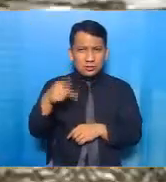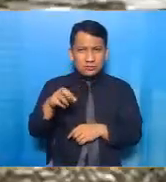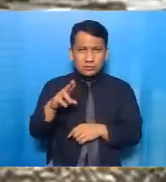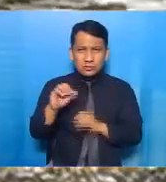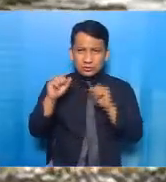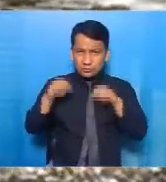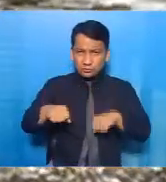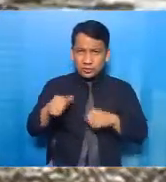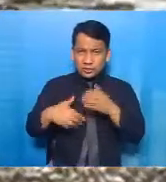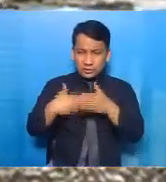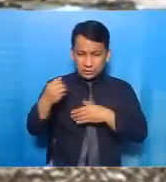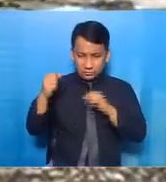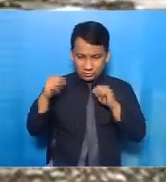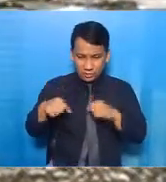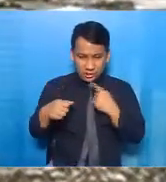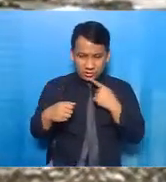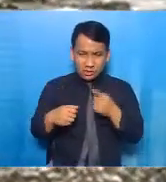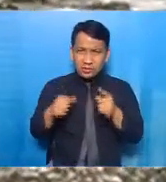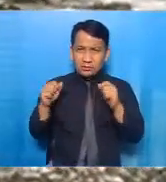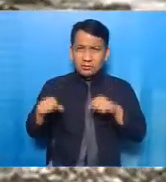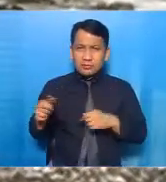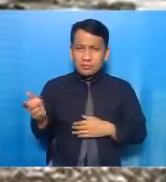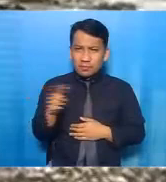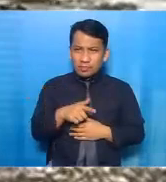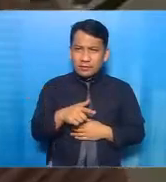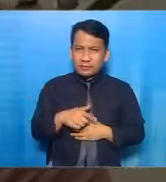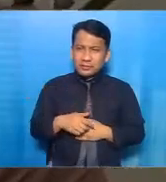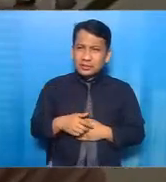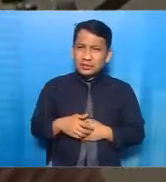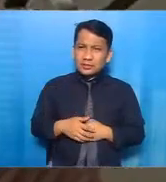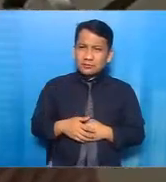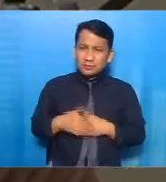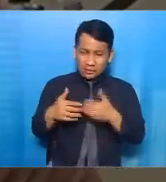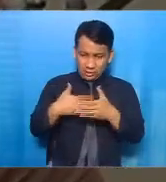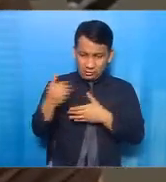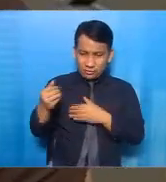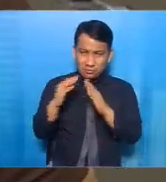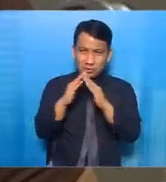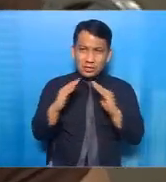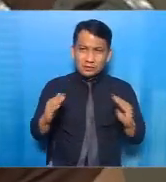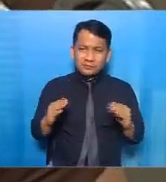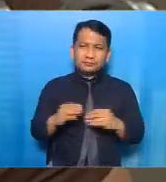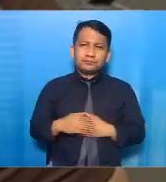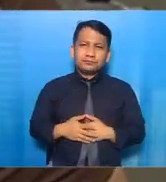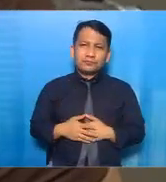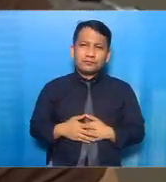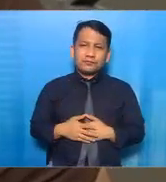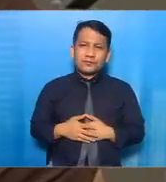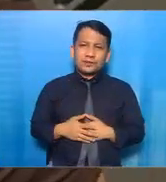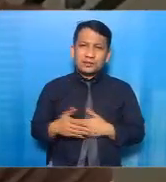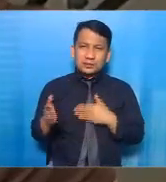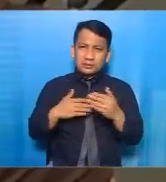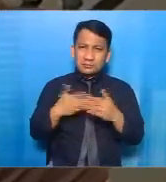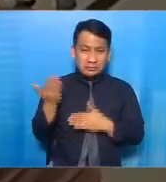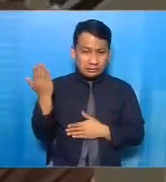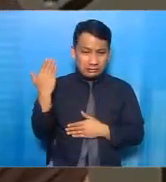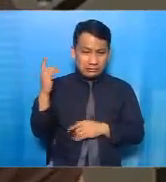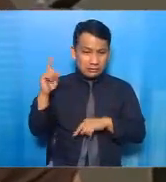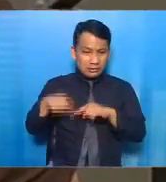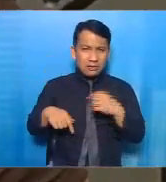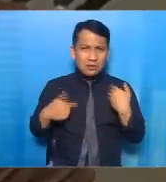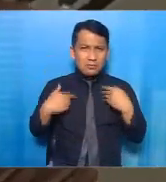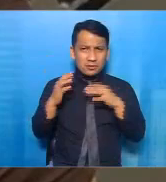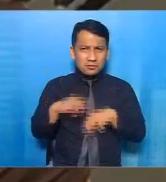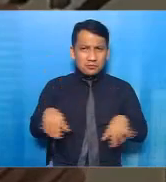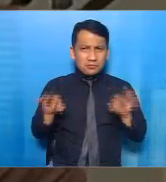lang ang pinapayagang makalabas ng bahay. Serious case na kasi to, not like before. So parang